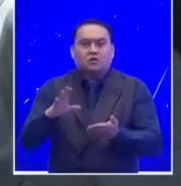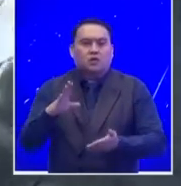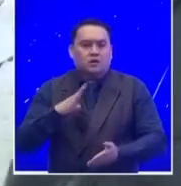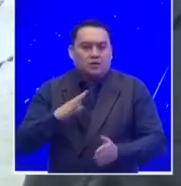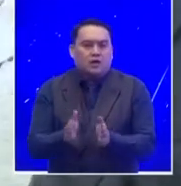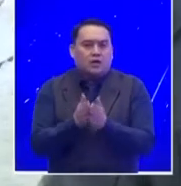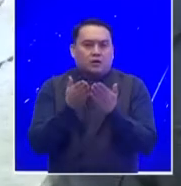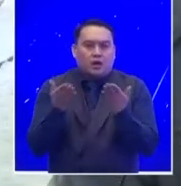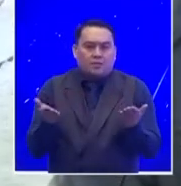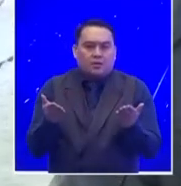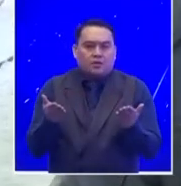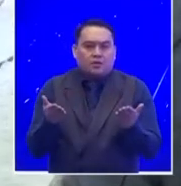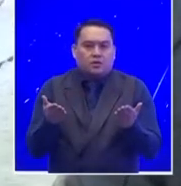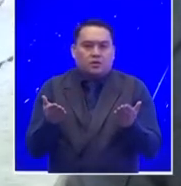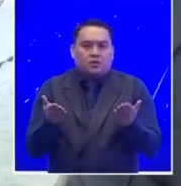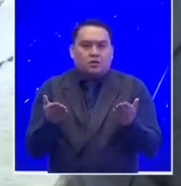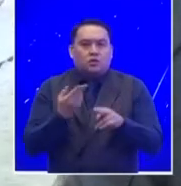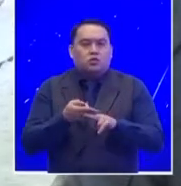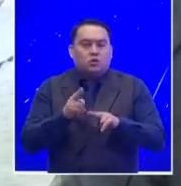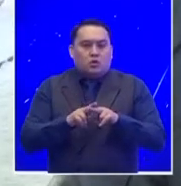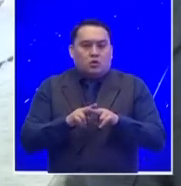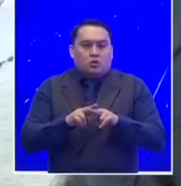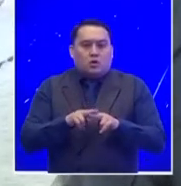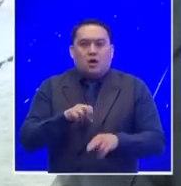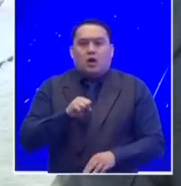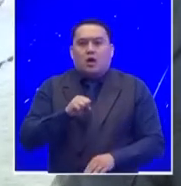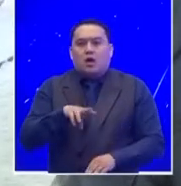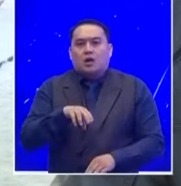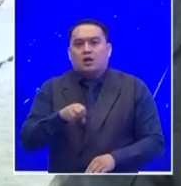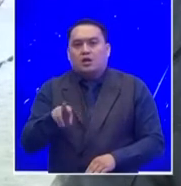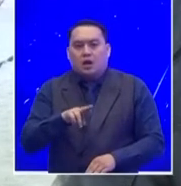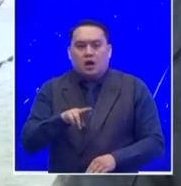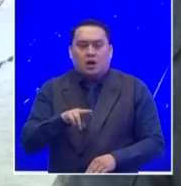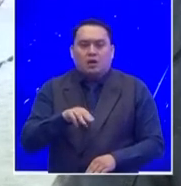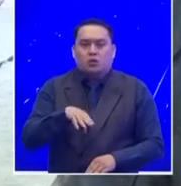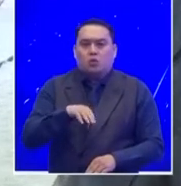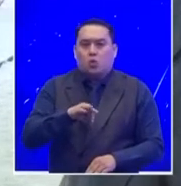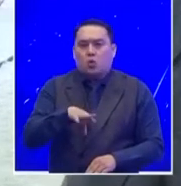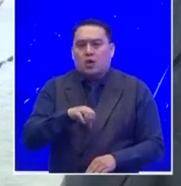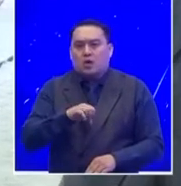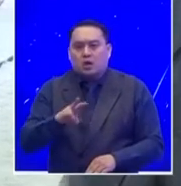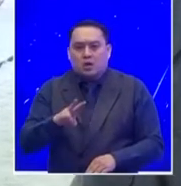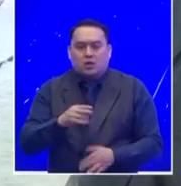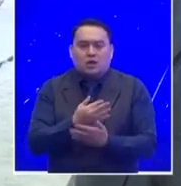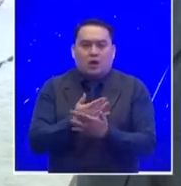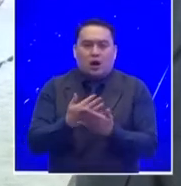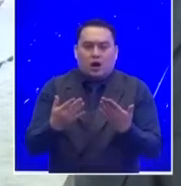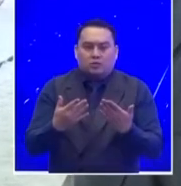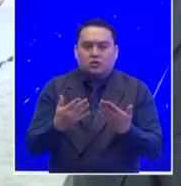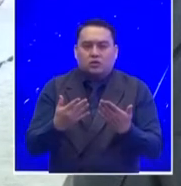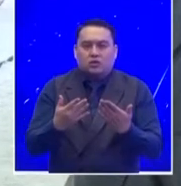батырларды таныту мақсатында жасалынады ғой. Сол секілді осы Әлия Молдағұлова, Мәншүк Мәметова, Төлеген Тоқтаров, Ғани Мұратбаев, олардың